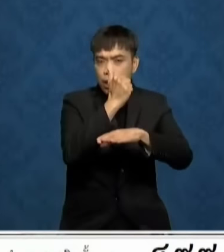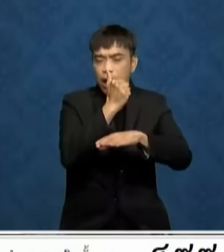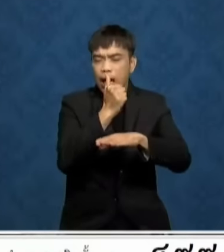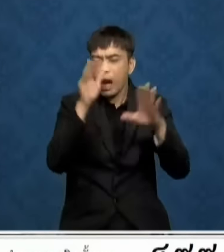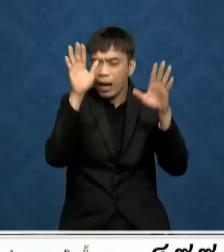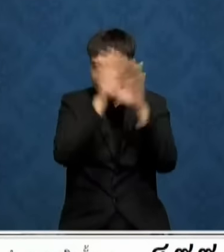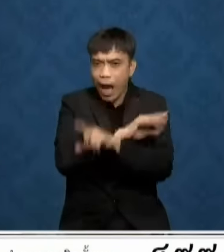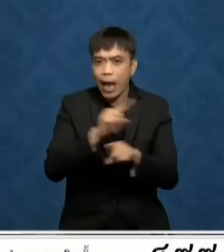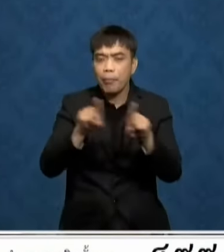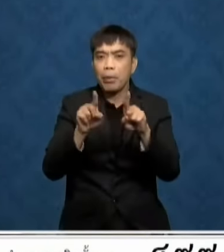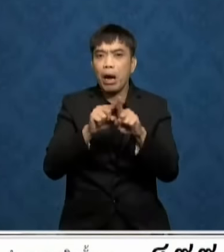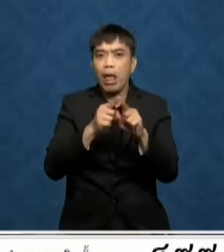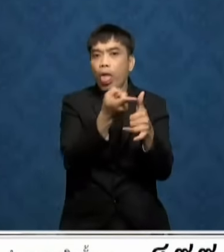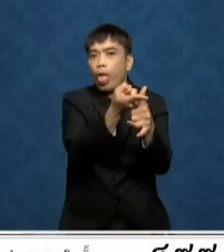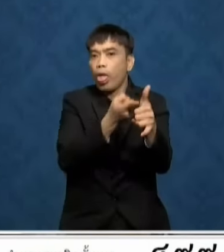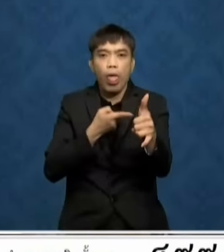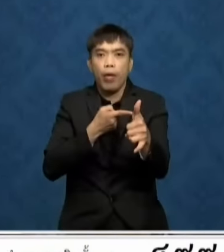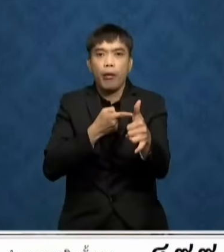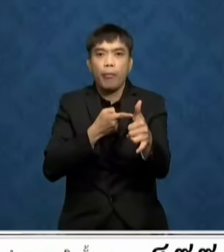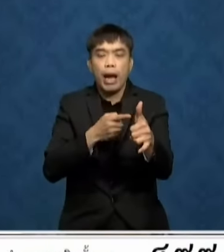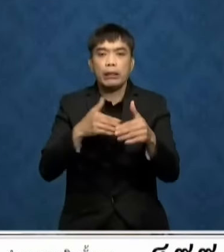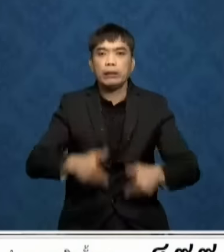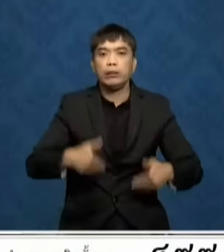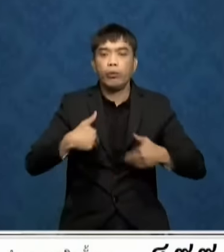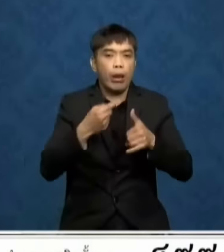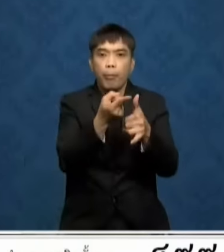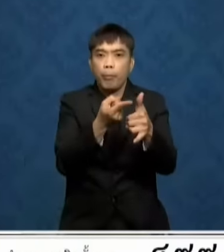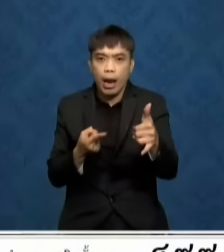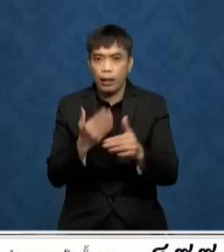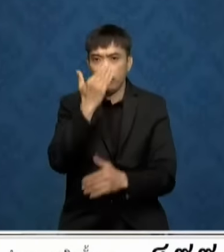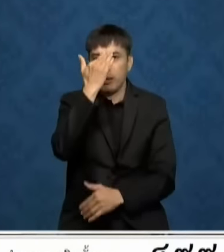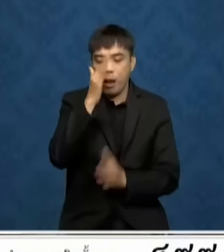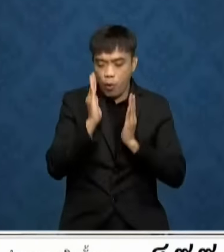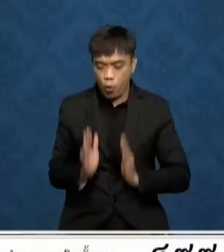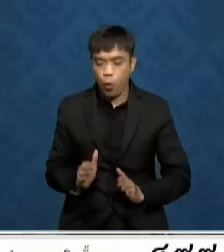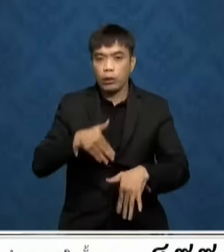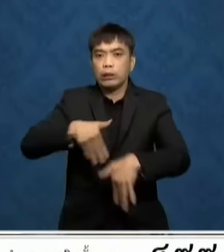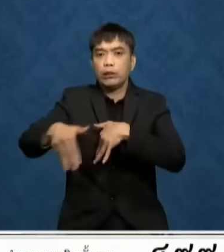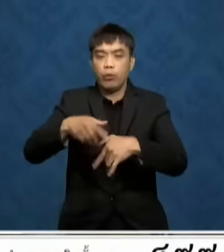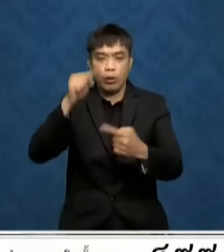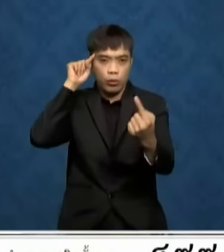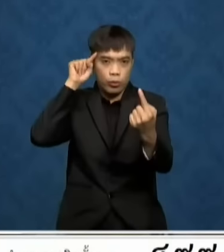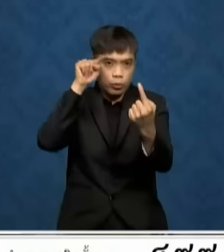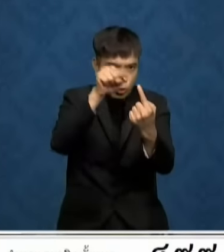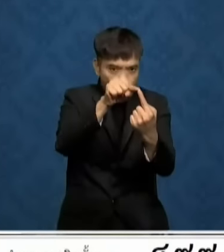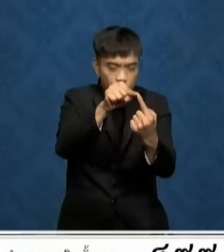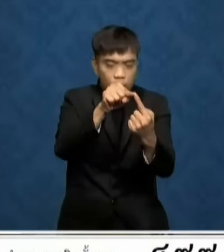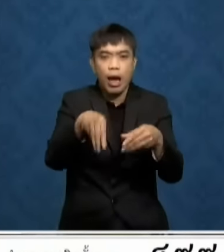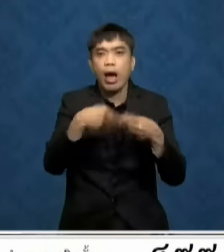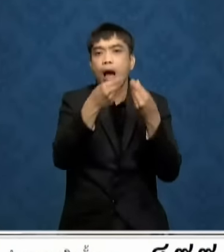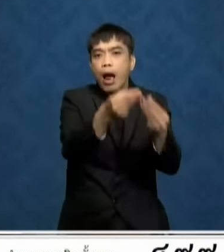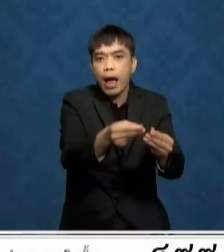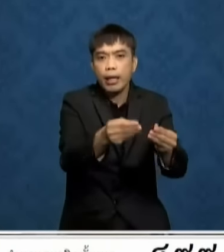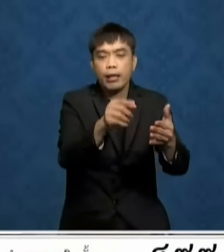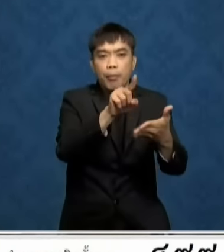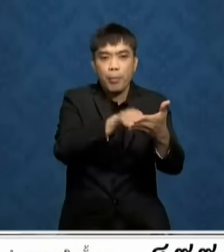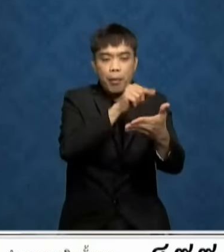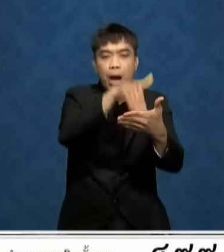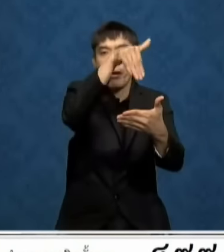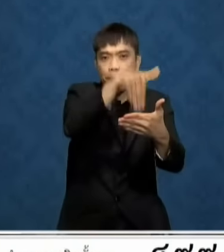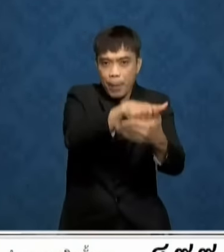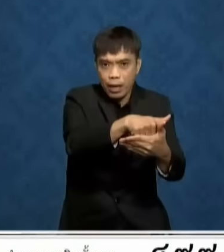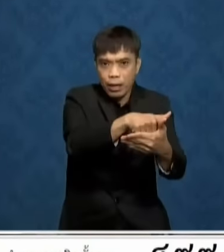หารชีวิตกลุ่มการเมืองซึ่งมาจากเจตจำนงของประชาชนนะครับแล้วก็การทำลายเจตจำนงของประชาชนเนี่ยมันก็ไม่ได้ต่างอะไรจากการยึดอำนาจ